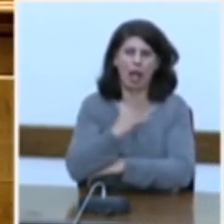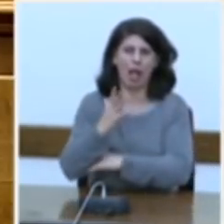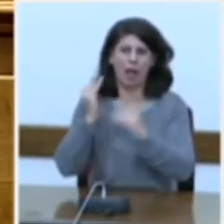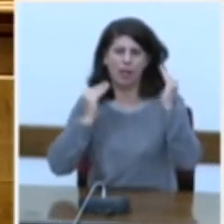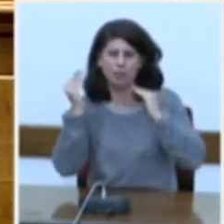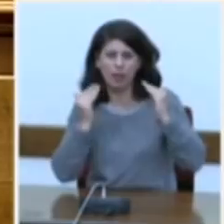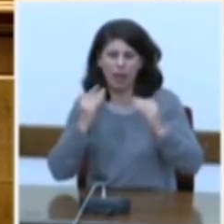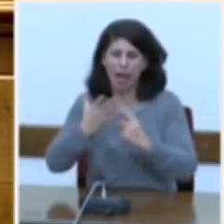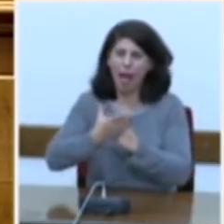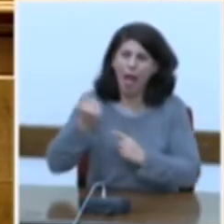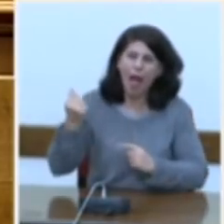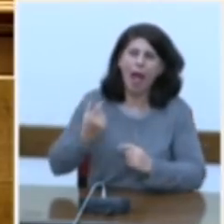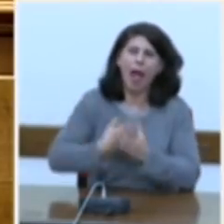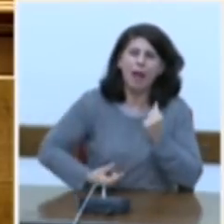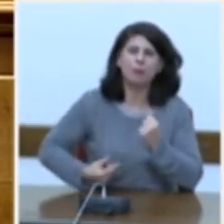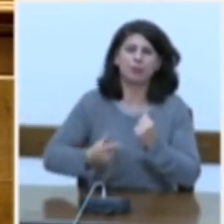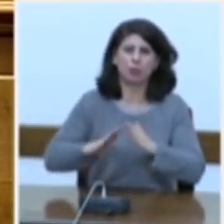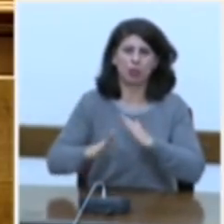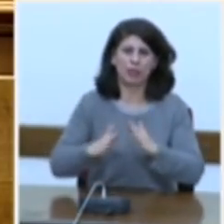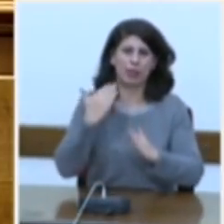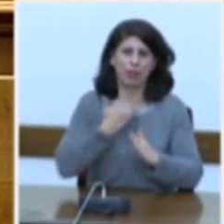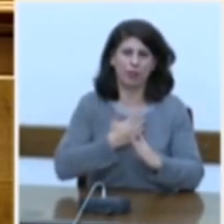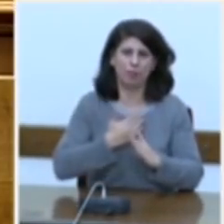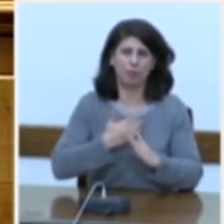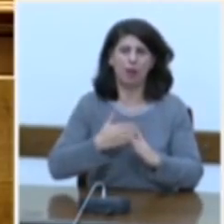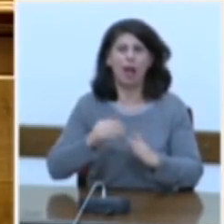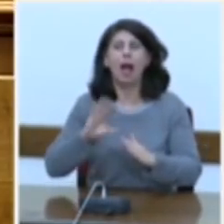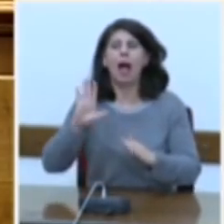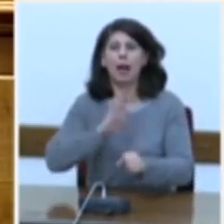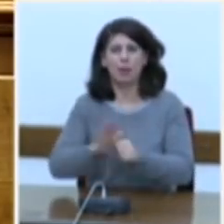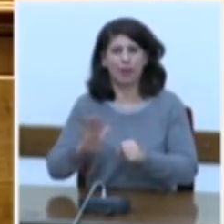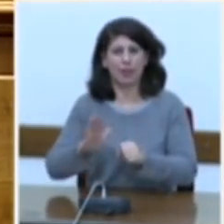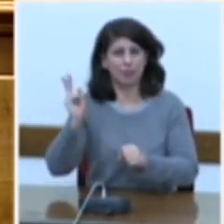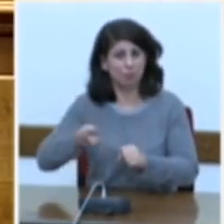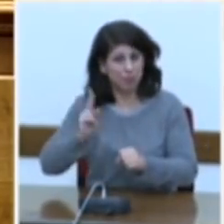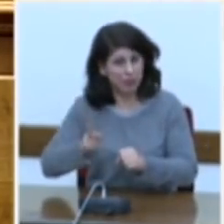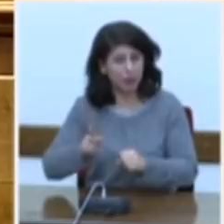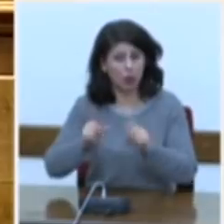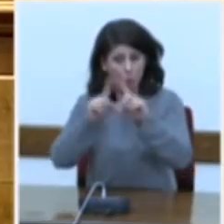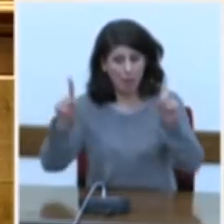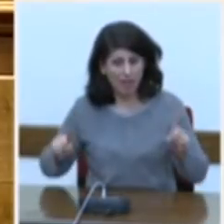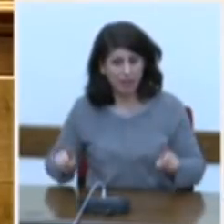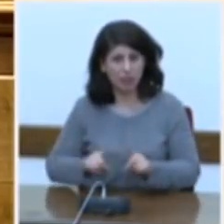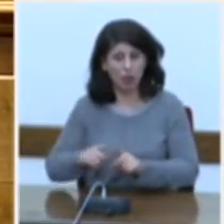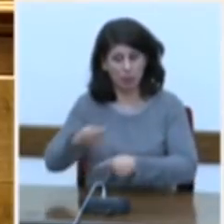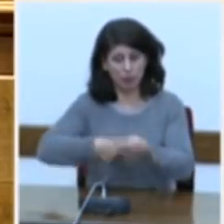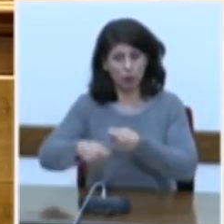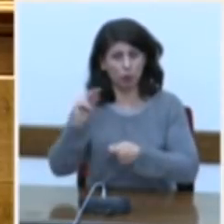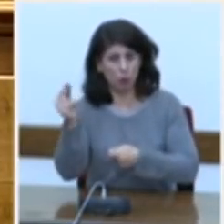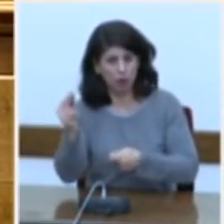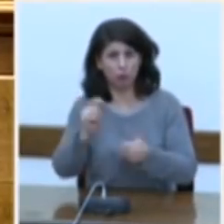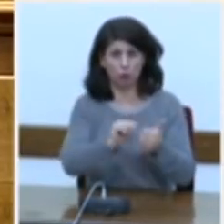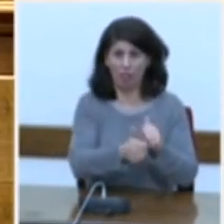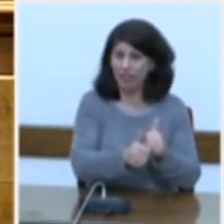ελλιπής προστασία των θυμάτων, το ανεπαρκές ποινικό πλαίσιο, η εμπορευματοποίηση του πολιτισμού, του